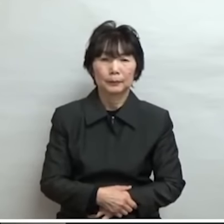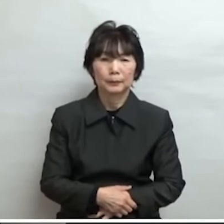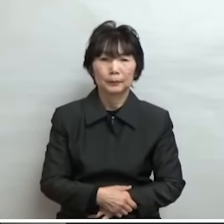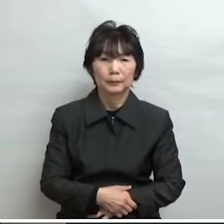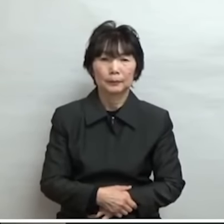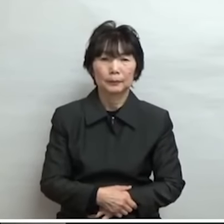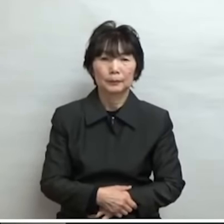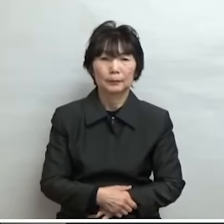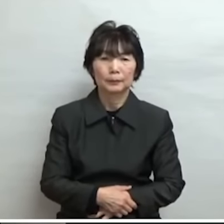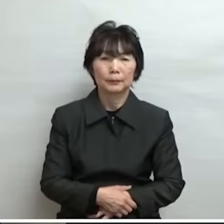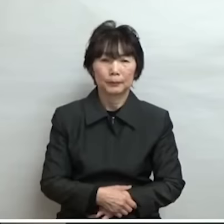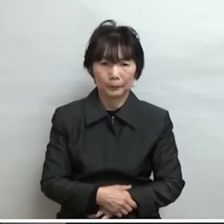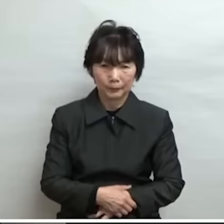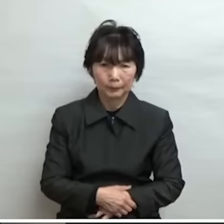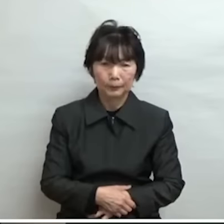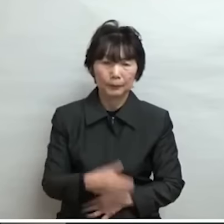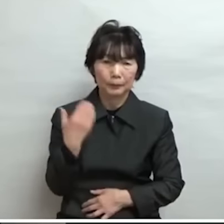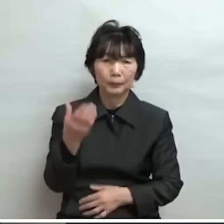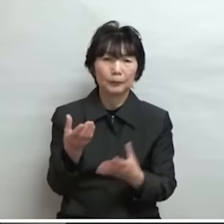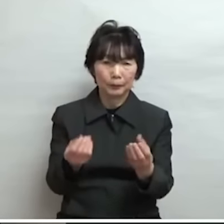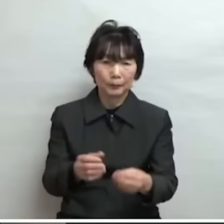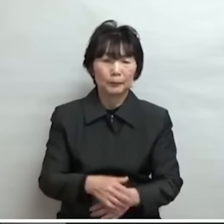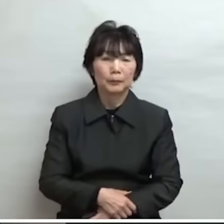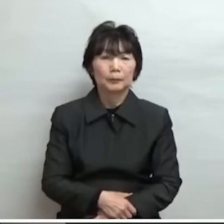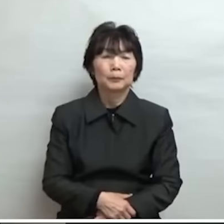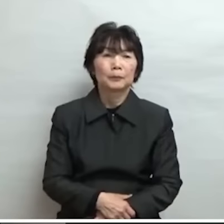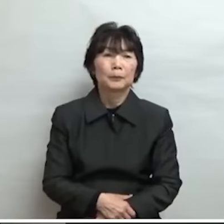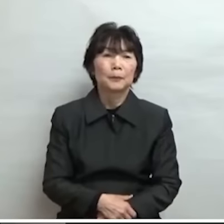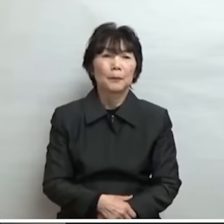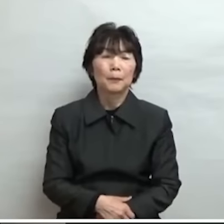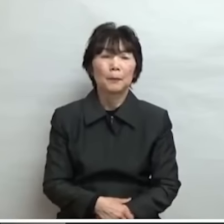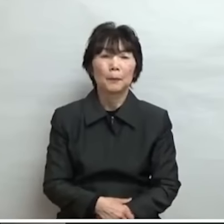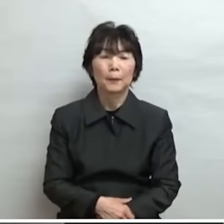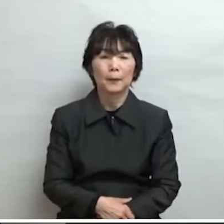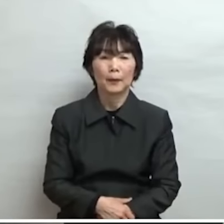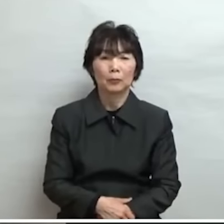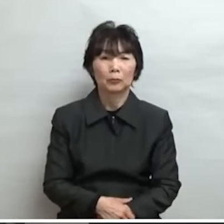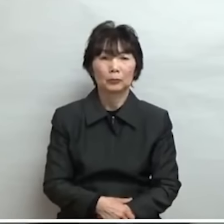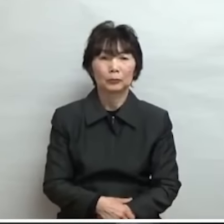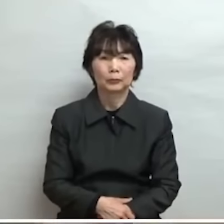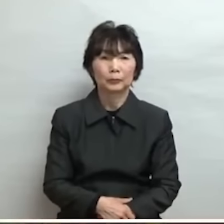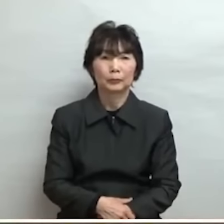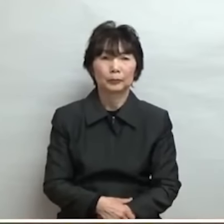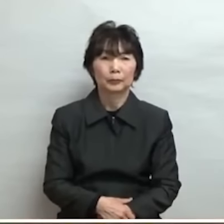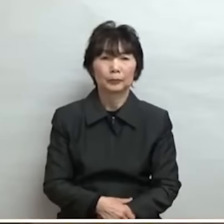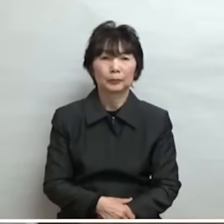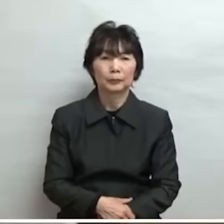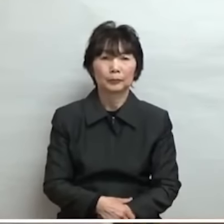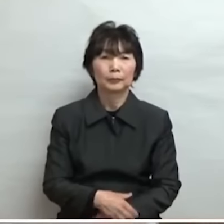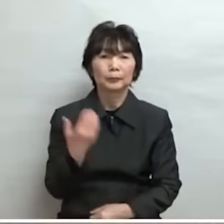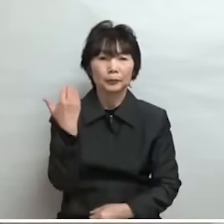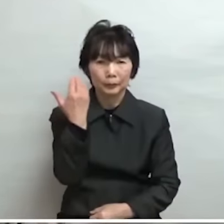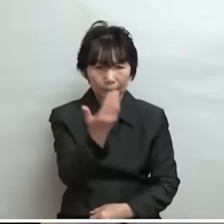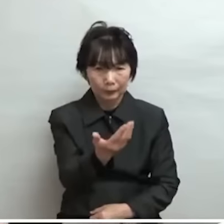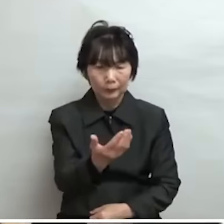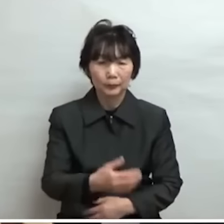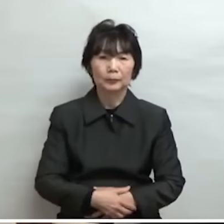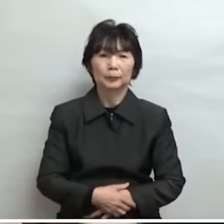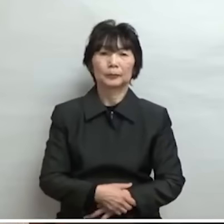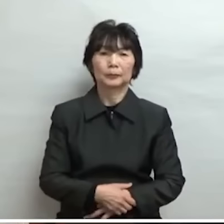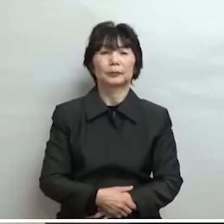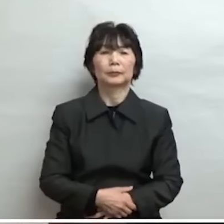幹事社から以上になります。 はい、他にありますか。どうぞ宮山さん。 次に中内さん NHK どうぞ。 情報新聞社宮村です。